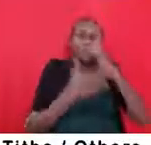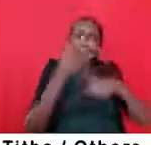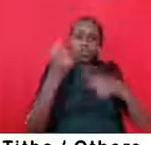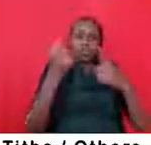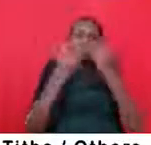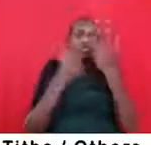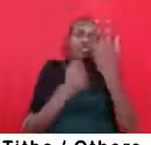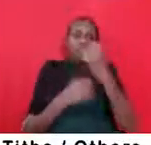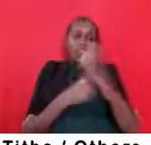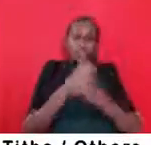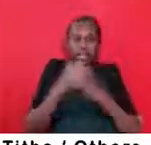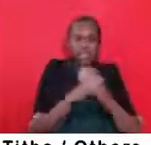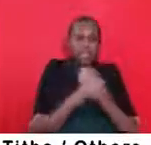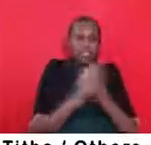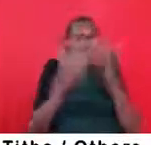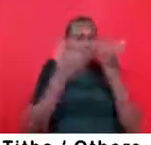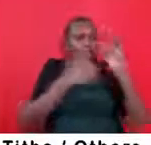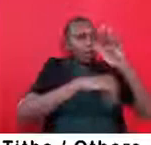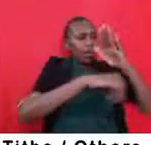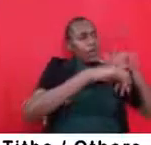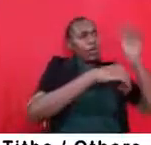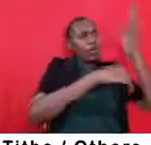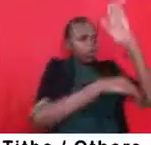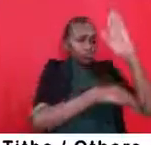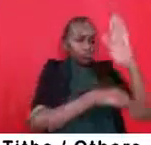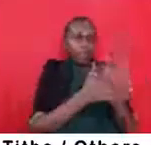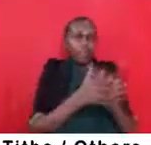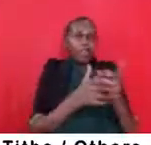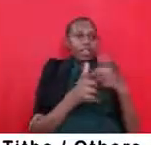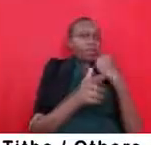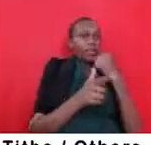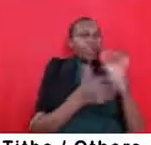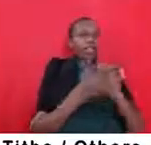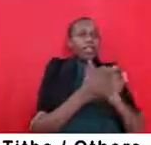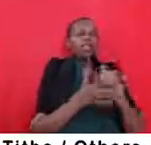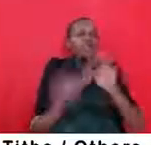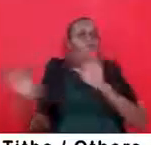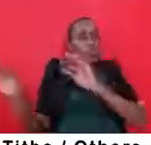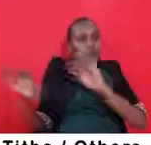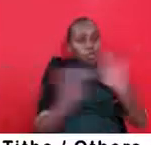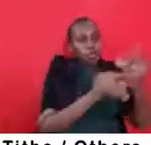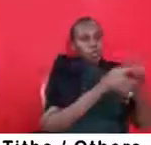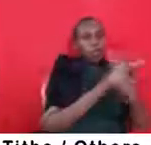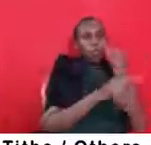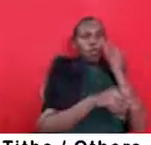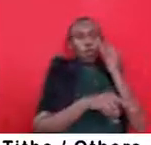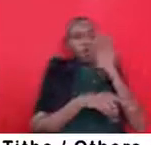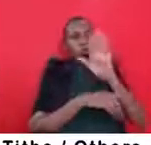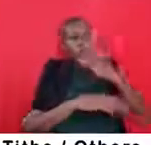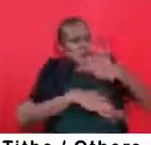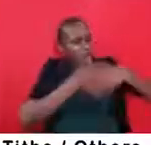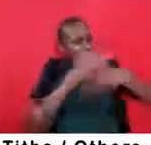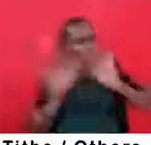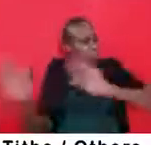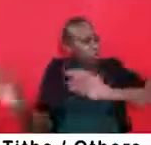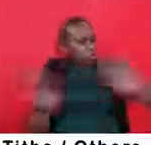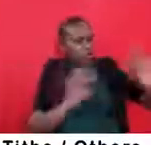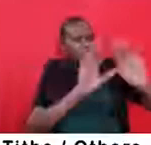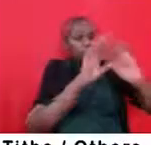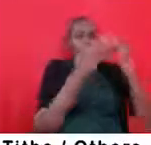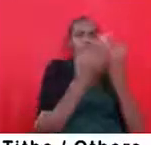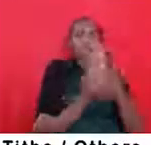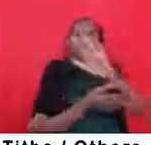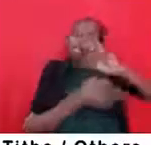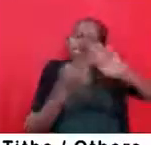65. Sasa Mungu akamuita na akamwambia, nataka utoke kwenye unaishi, toka kwa watu wako, toka kwa familia